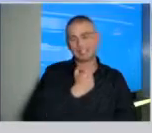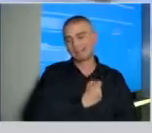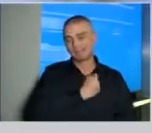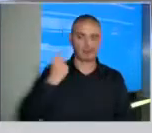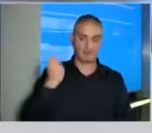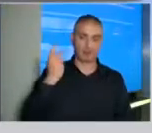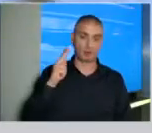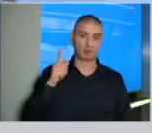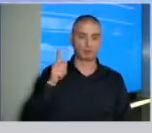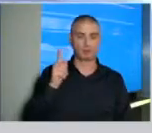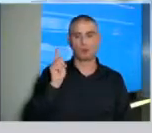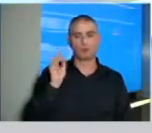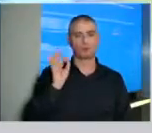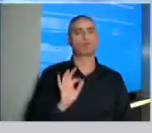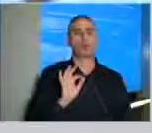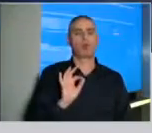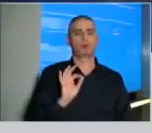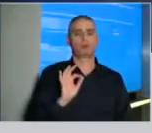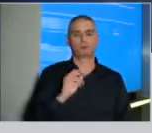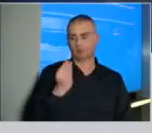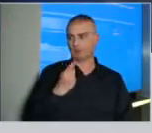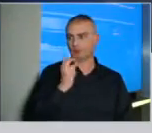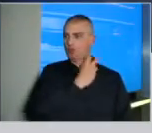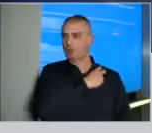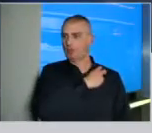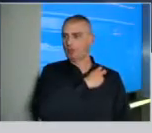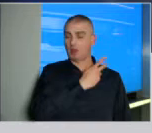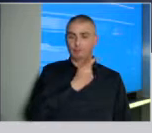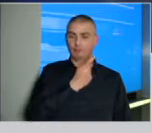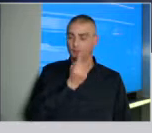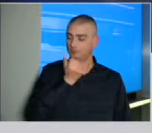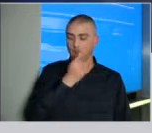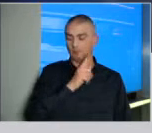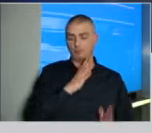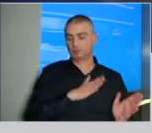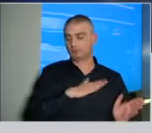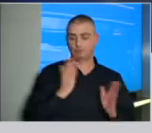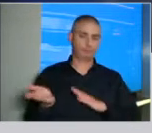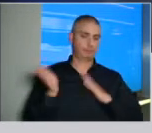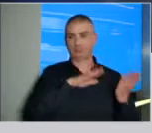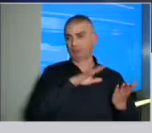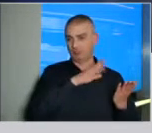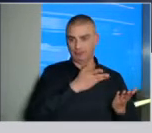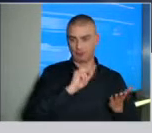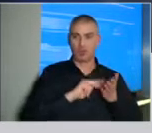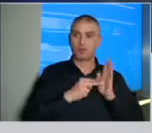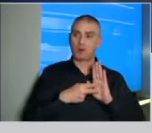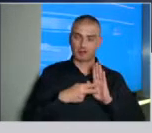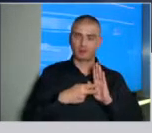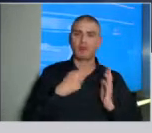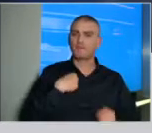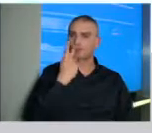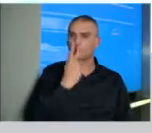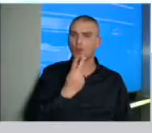אומר, פוגעות במוסד הזה של הגנרלים בשנייה שהם בצד השני של המתרס הפוליטי, ואנחנו